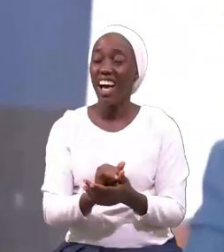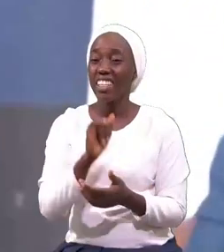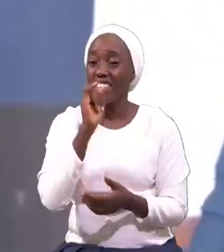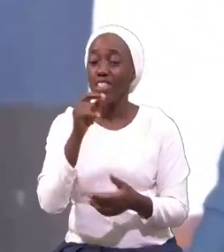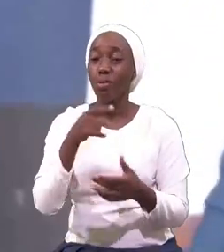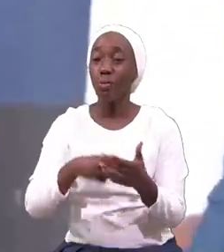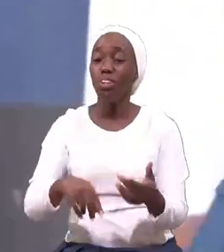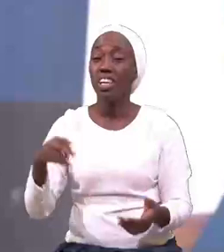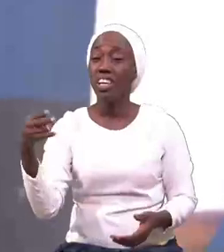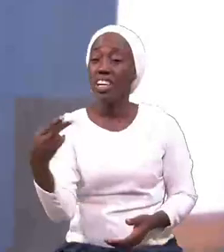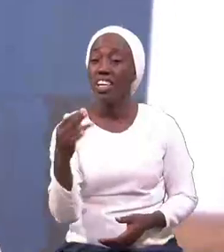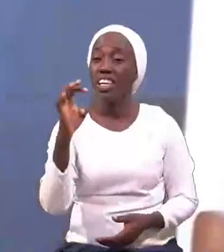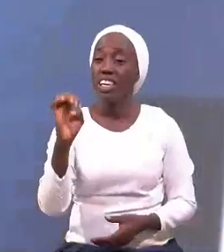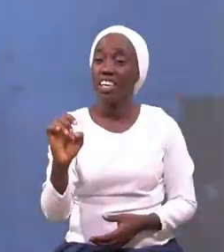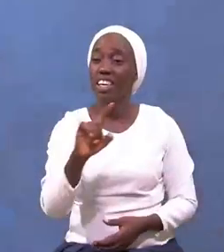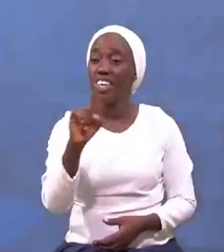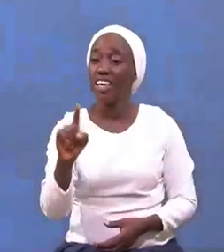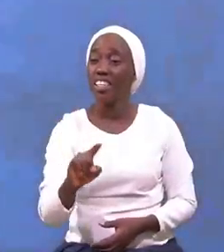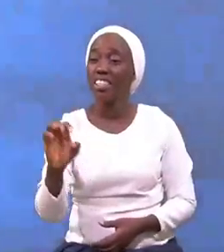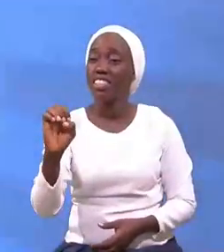C'est ce que Ézéchias a réalisé.